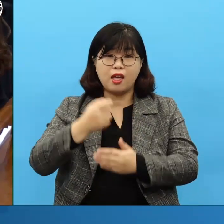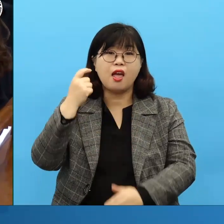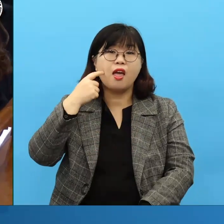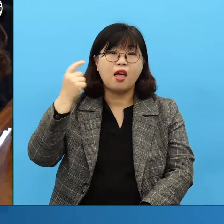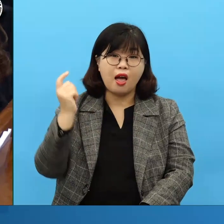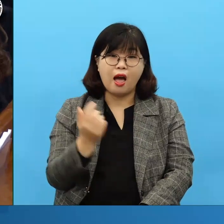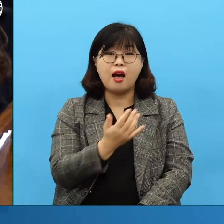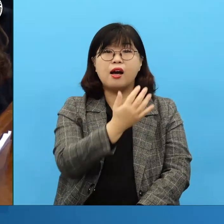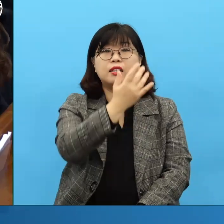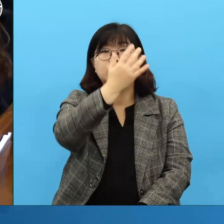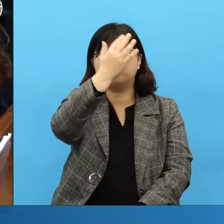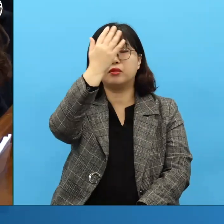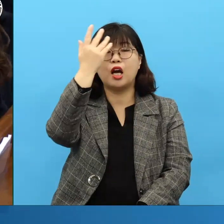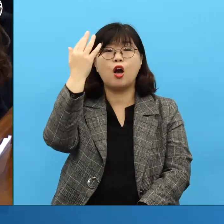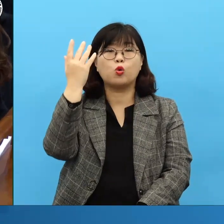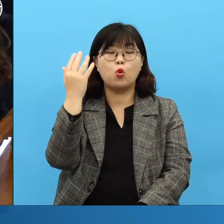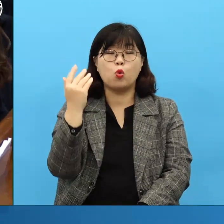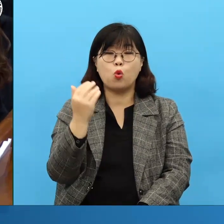받네.